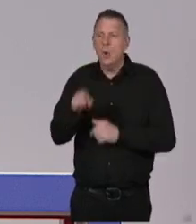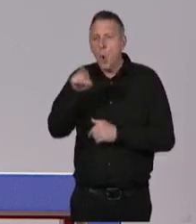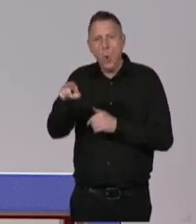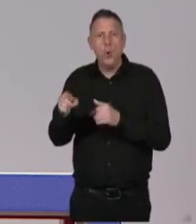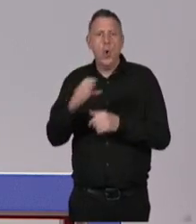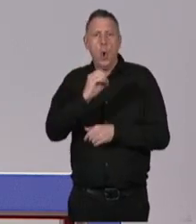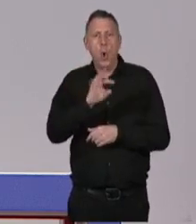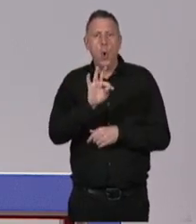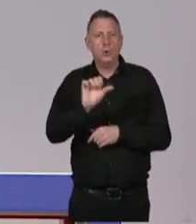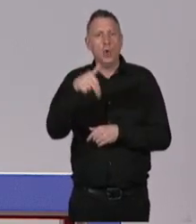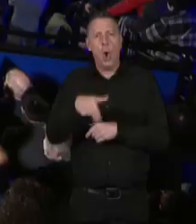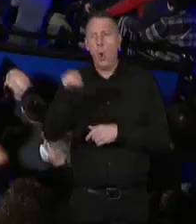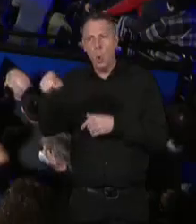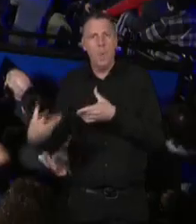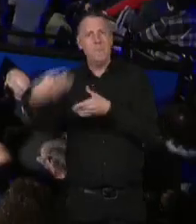jour.